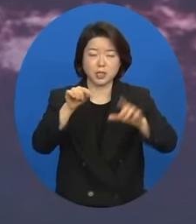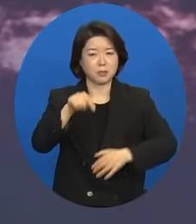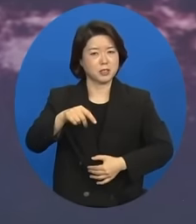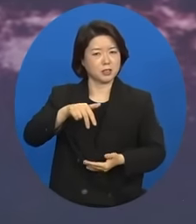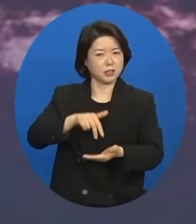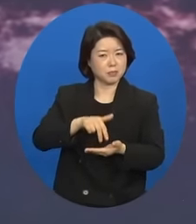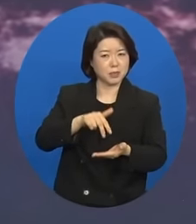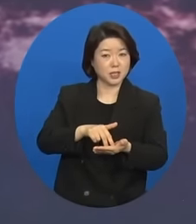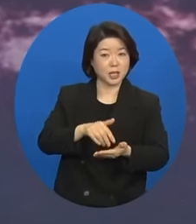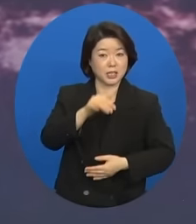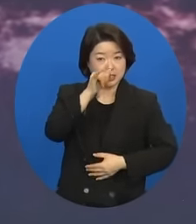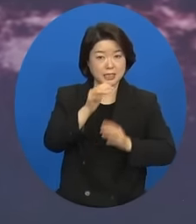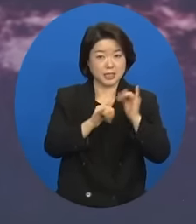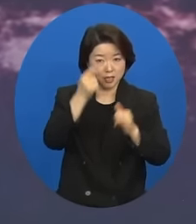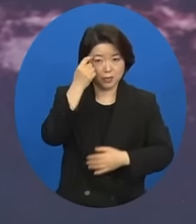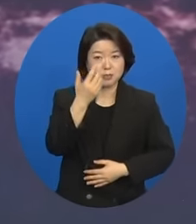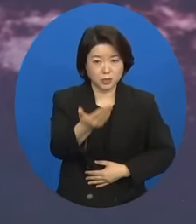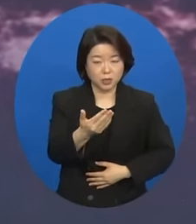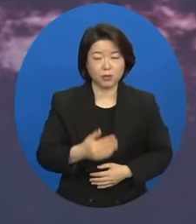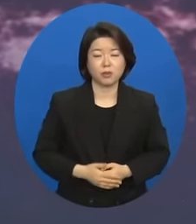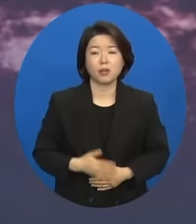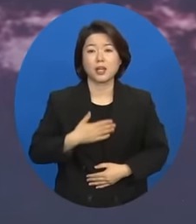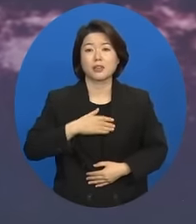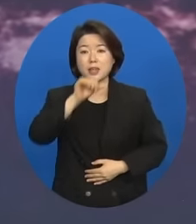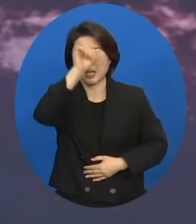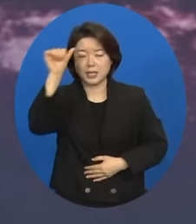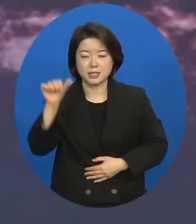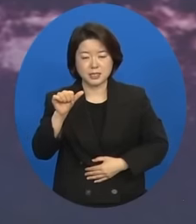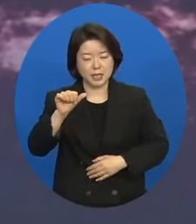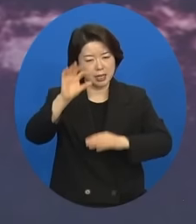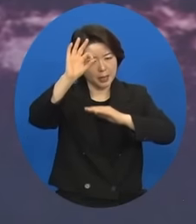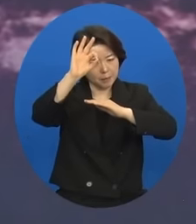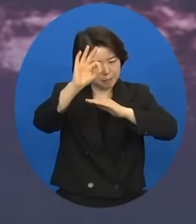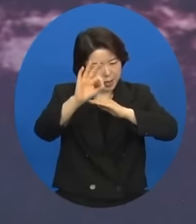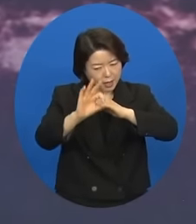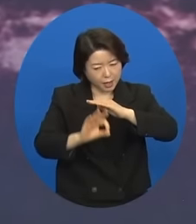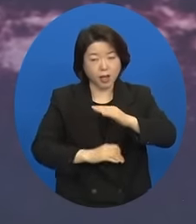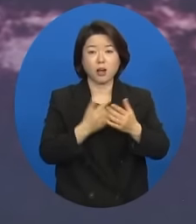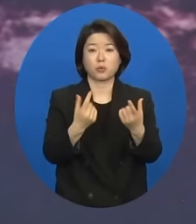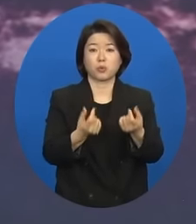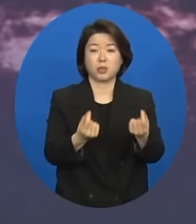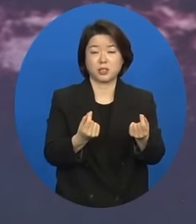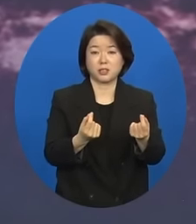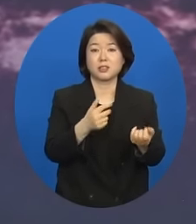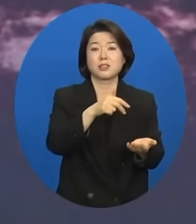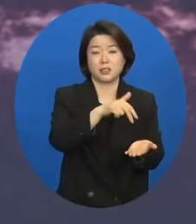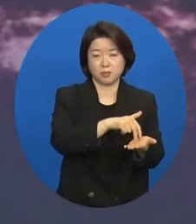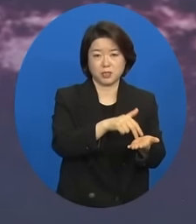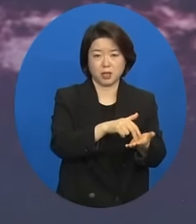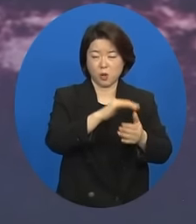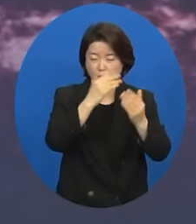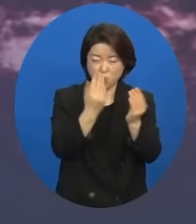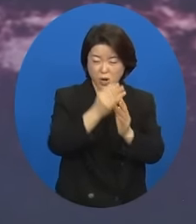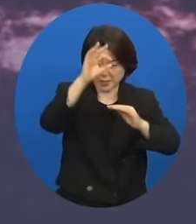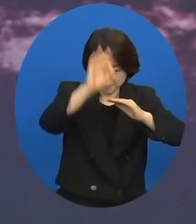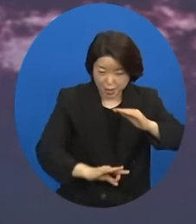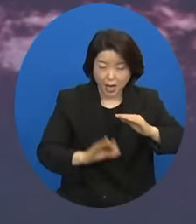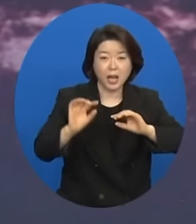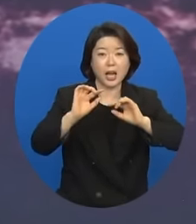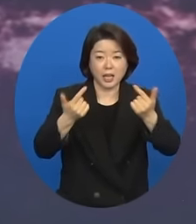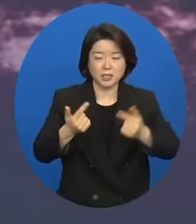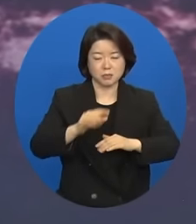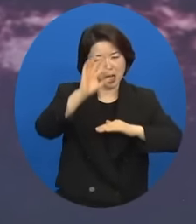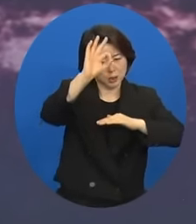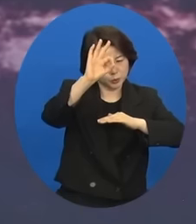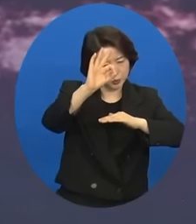계십니까 내 인생에 해가지는 것만 같은 아직 완전히 진 것은 아닐지라도지고 있는 것만